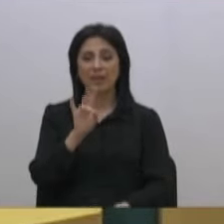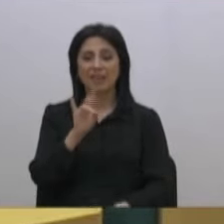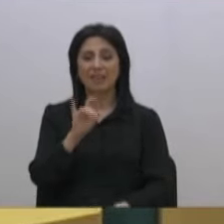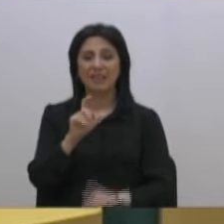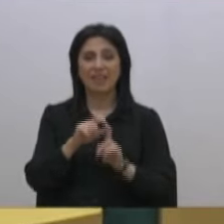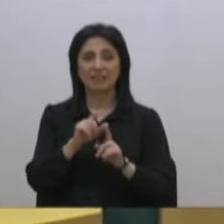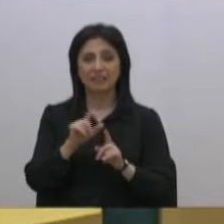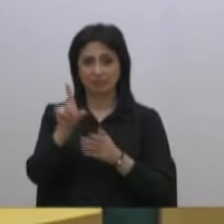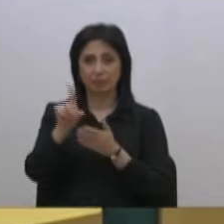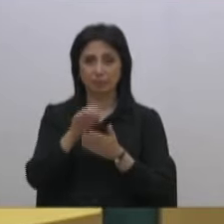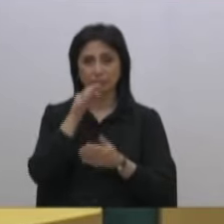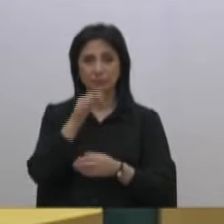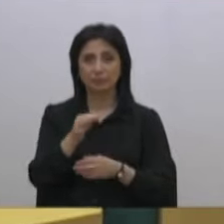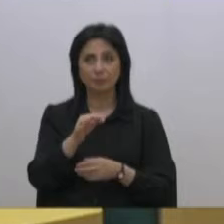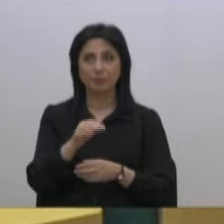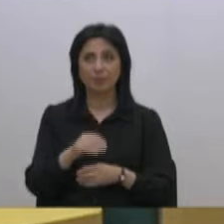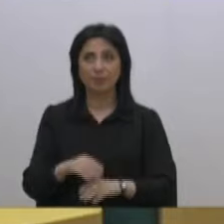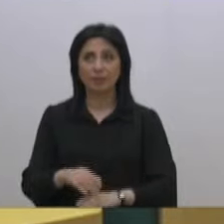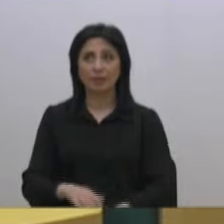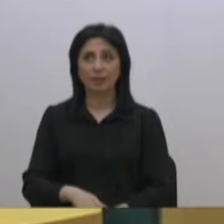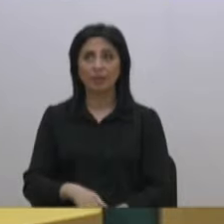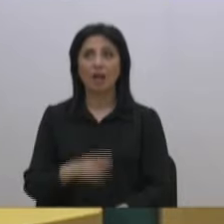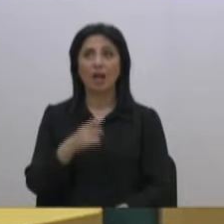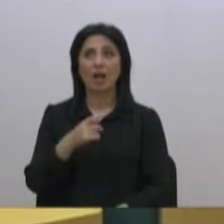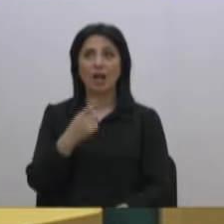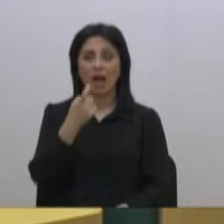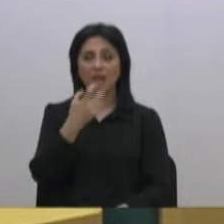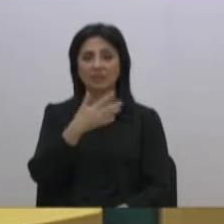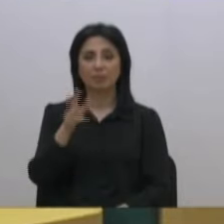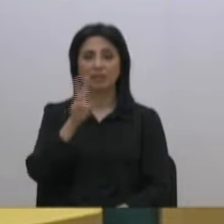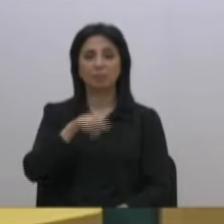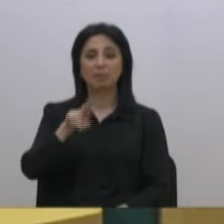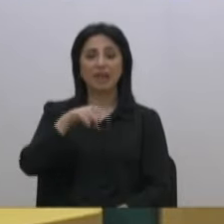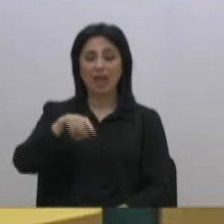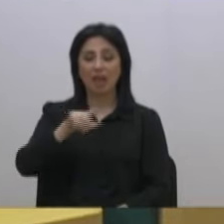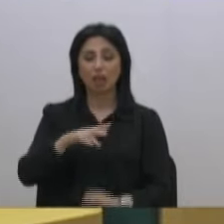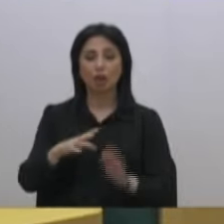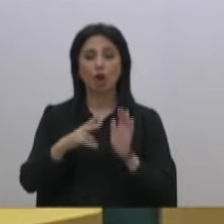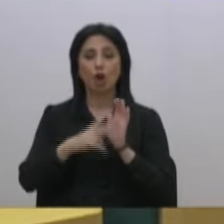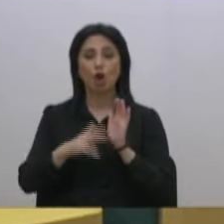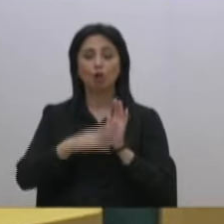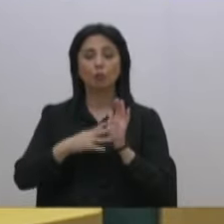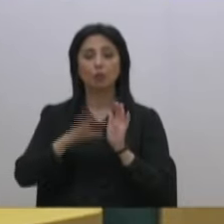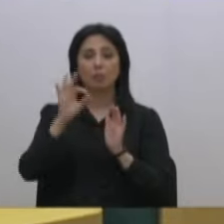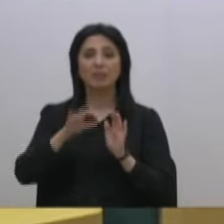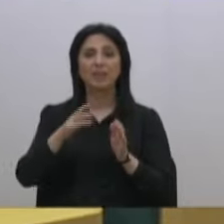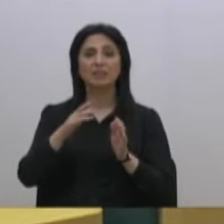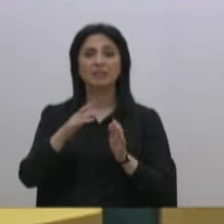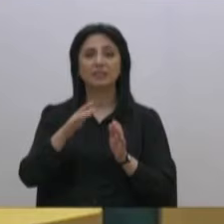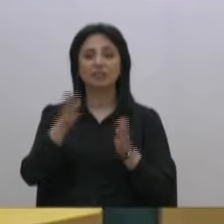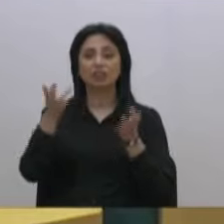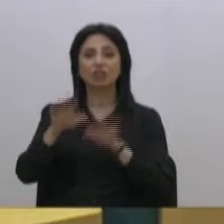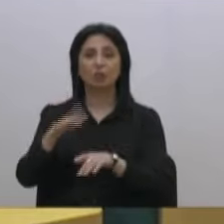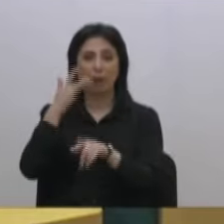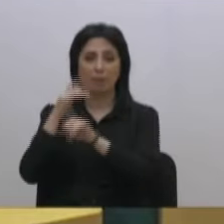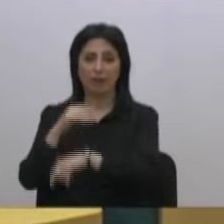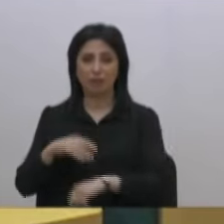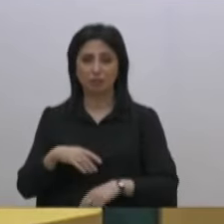ციტირებას მოვახდენ ახლა. იმ 100-120 მილიარდიდან 90% რჩება ამერიკაში. ეს